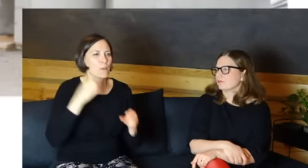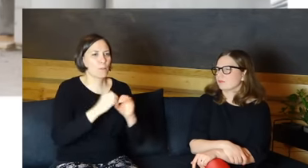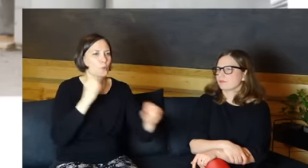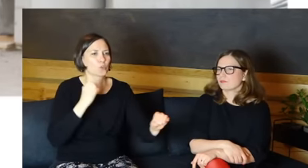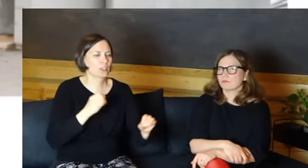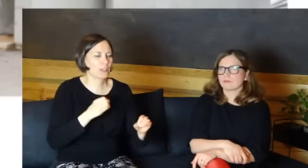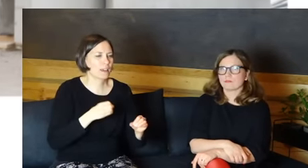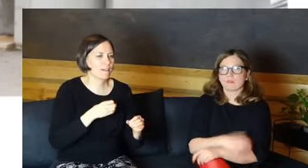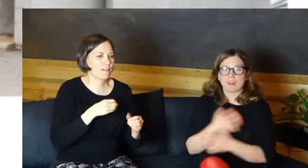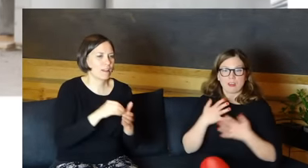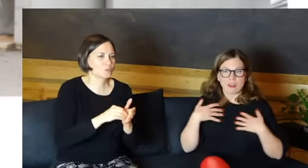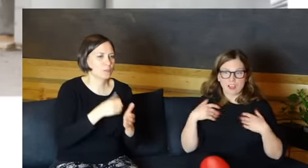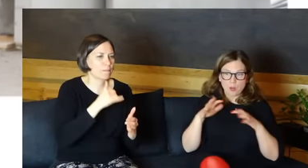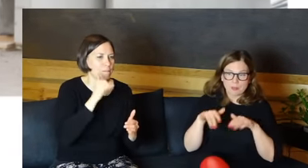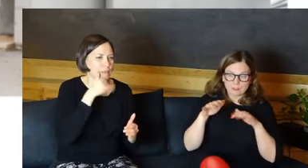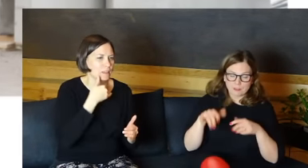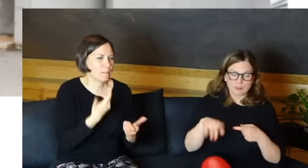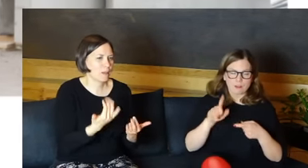vai 7?